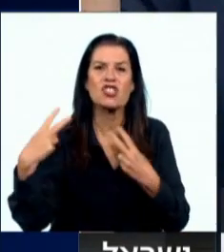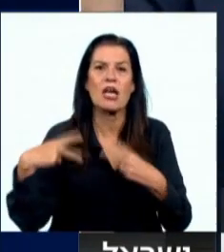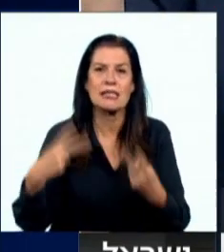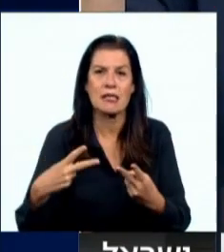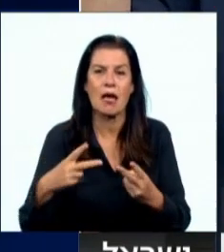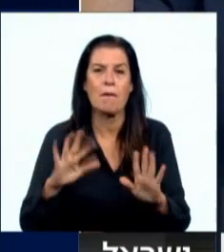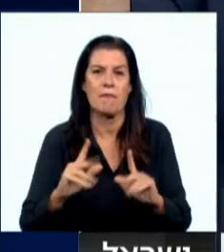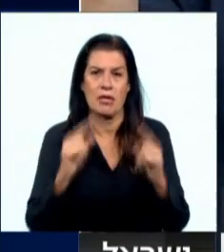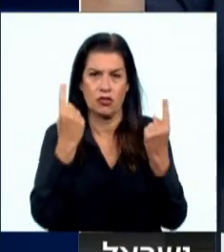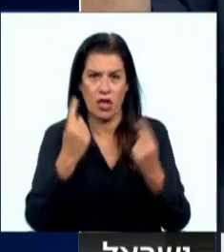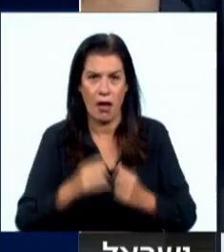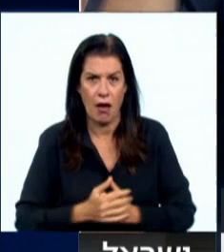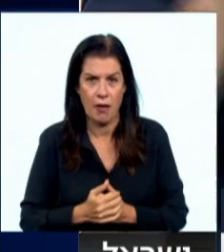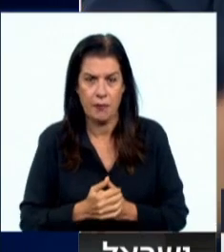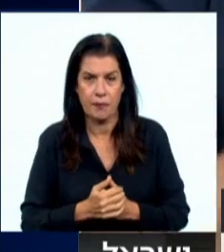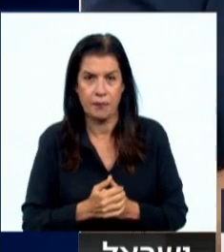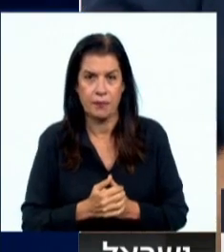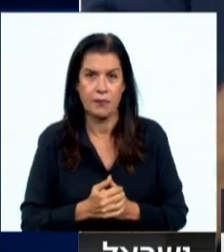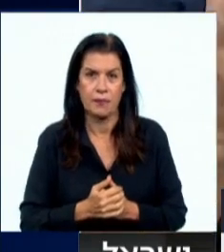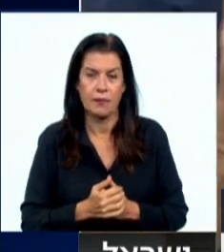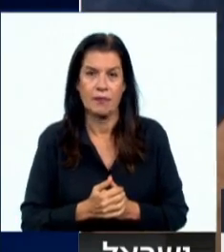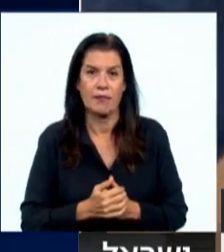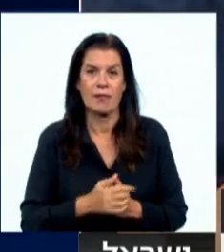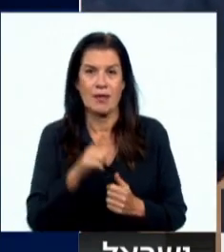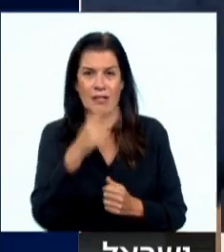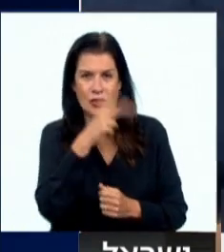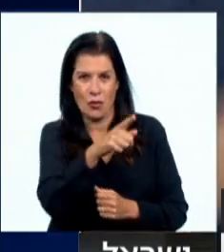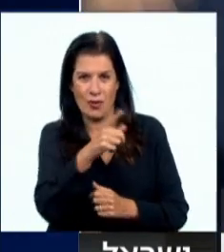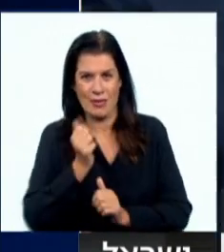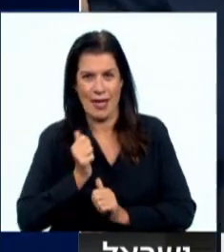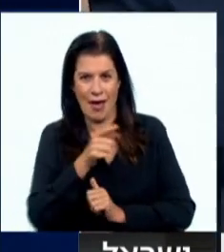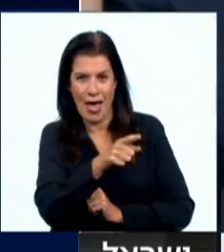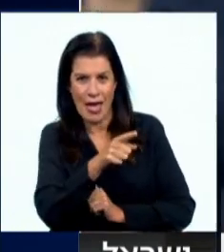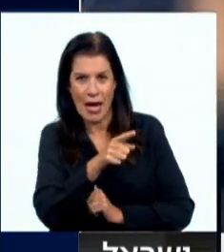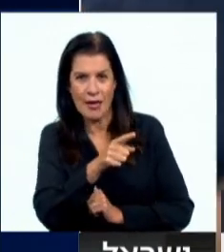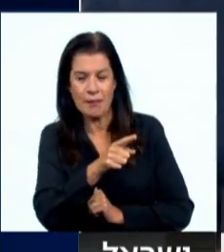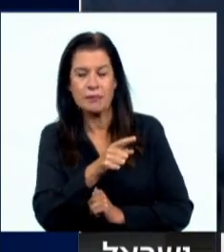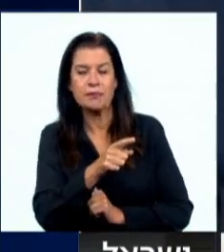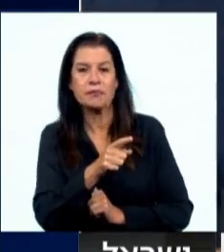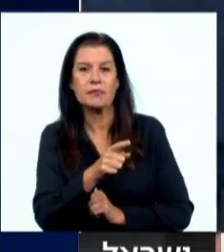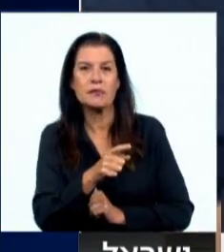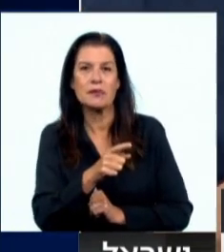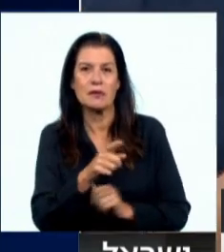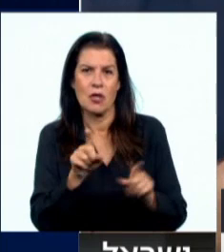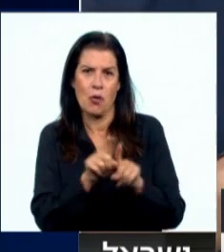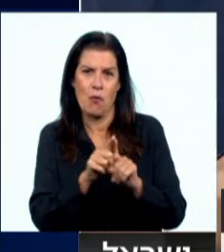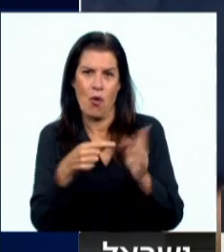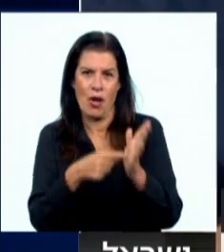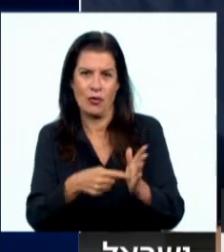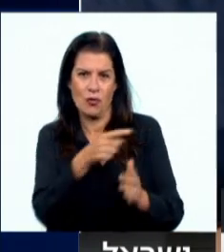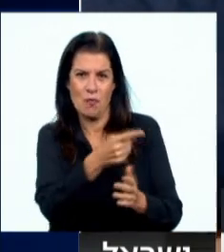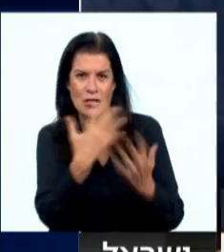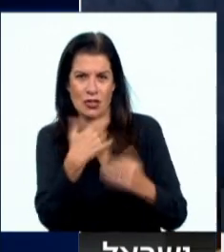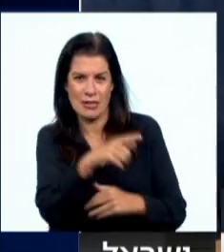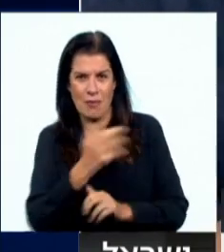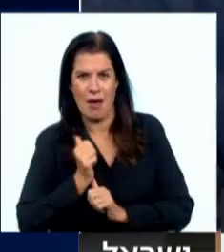וכאן אחד, בתיעודים עם החיילים, עולים סיפורים שלדוגמה, מה שמספר אותו רב סרן, באחד